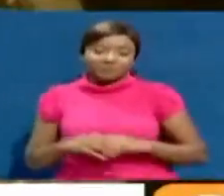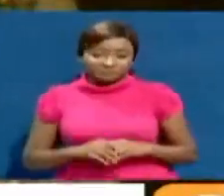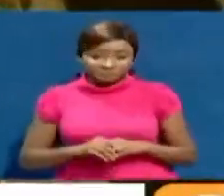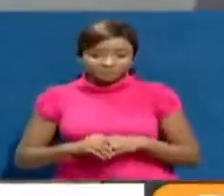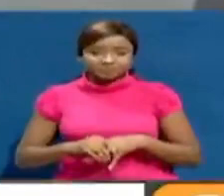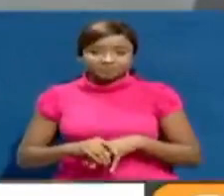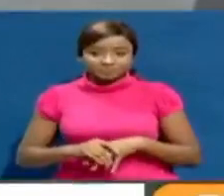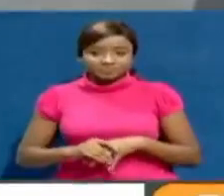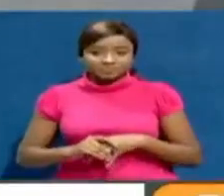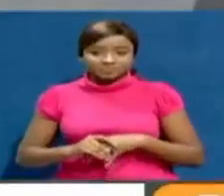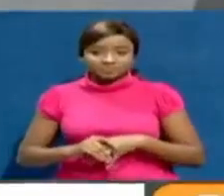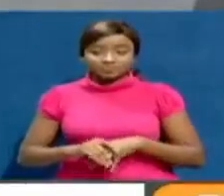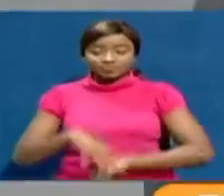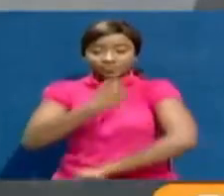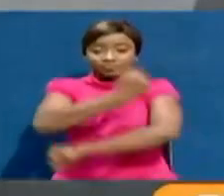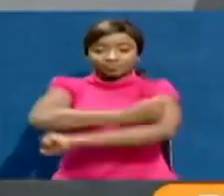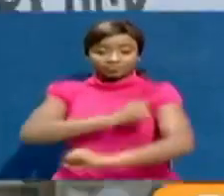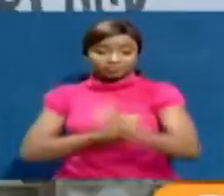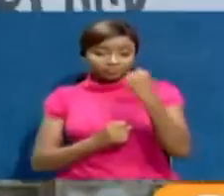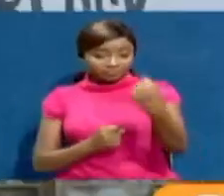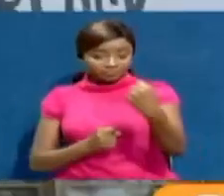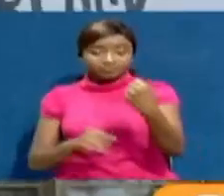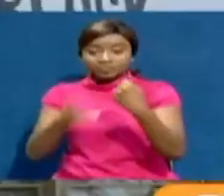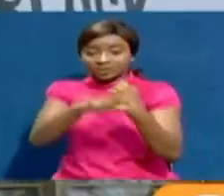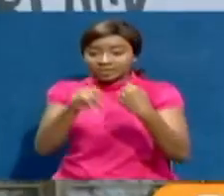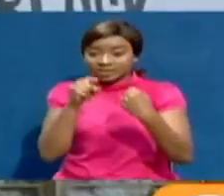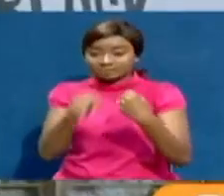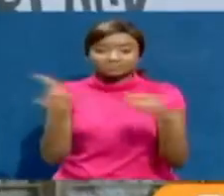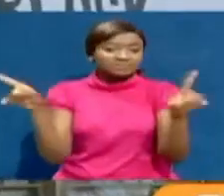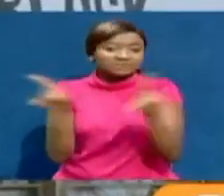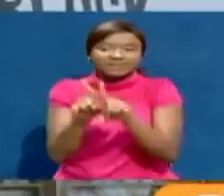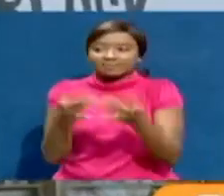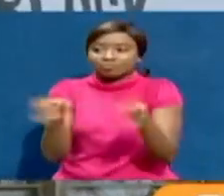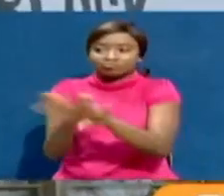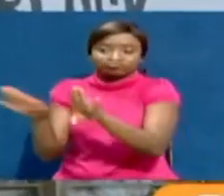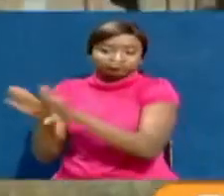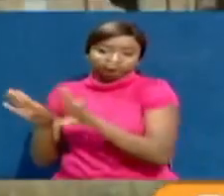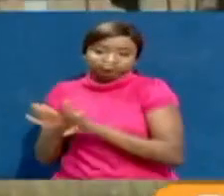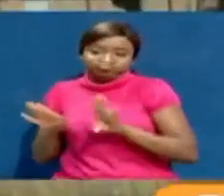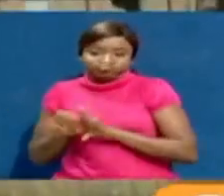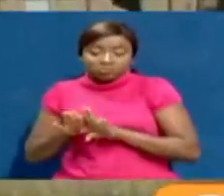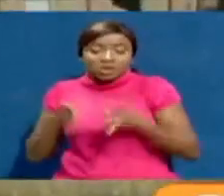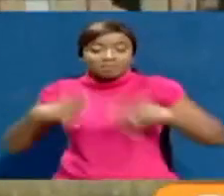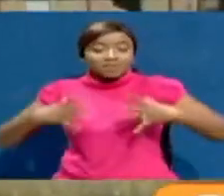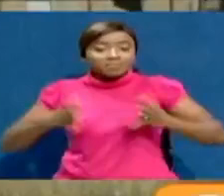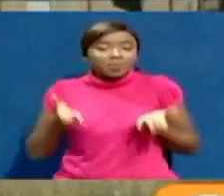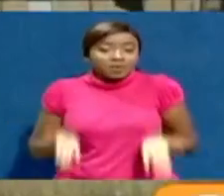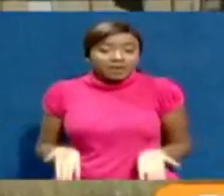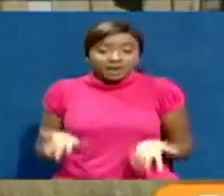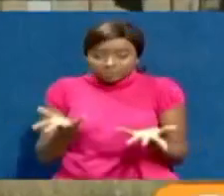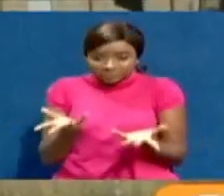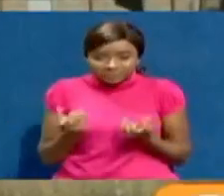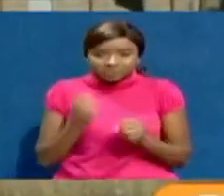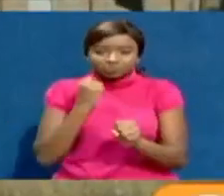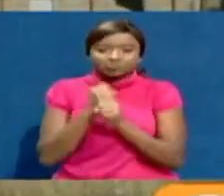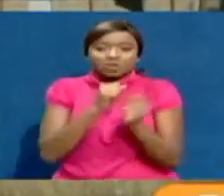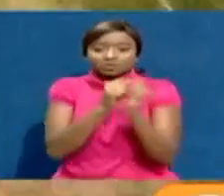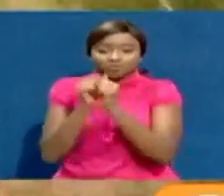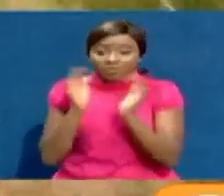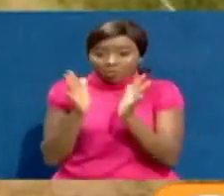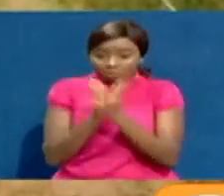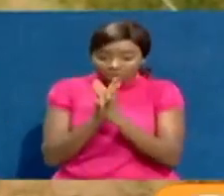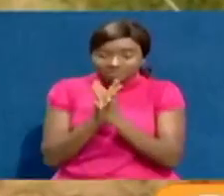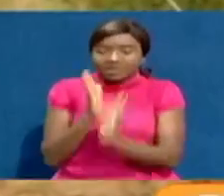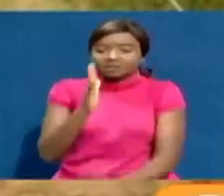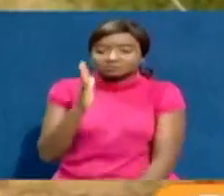ya kiusalama. Shule tano katika eneo hili pia zimesalia kufungwa. Wananchi sasa wametakiwa kushirikiana na maafisa